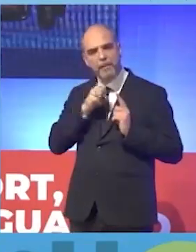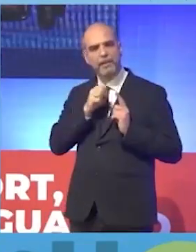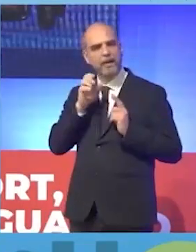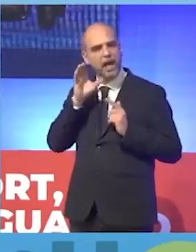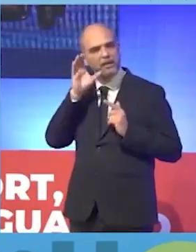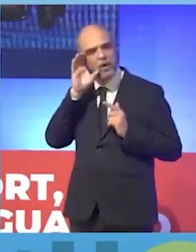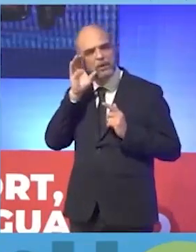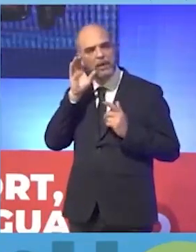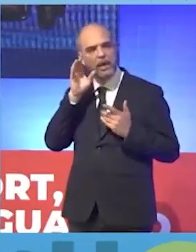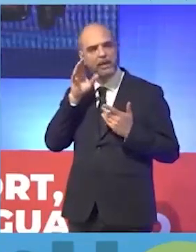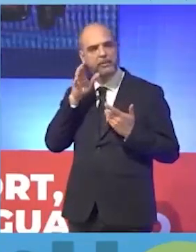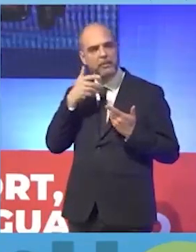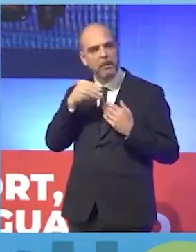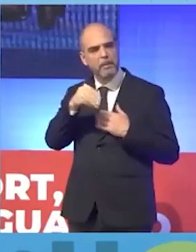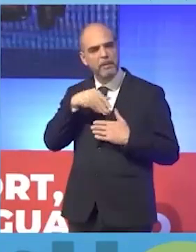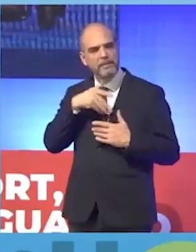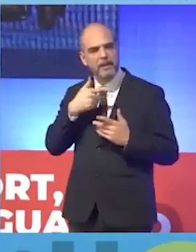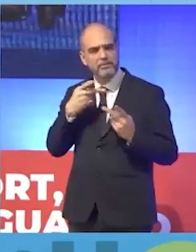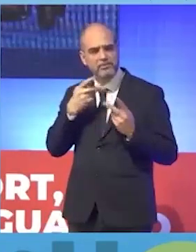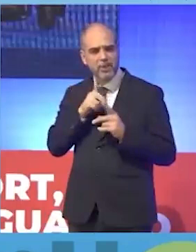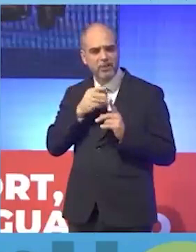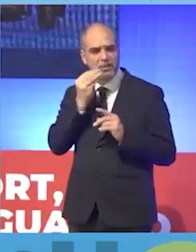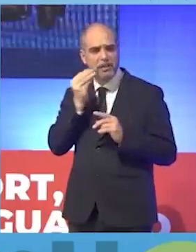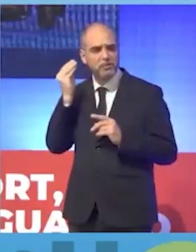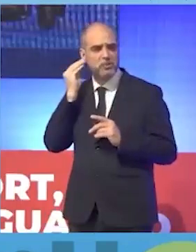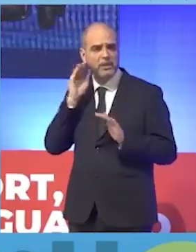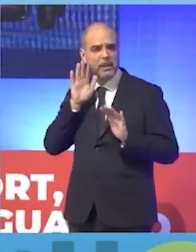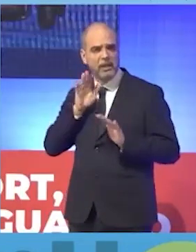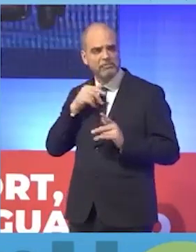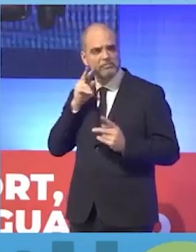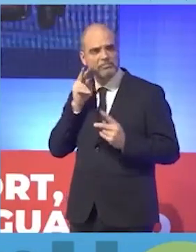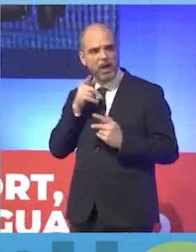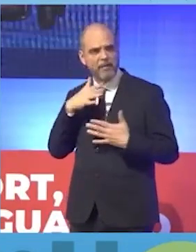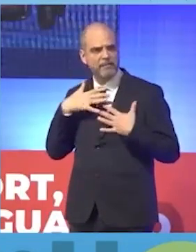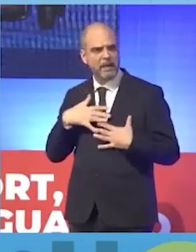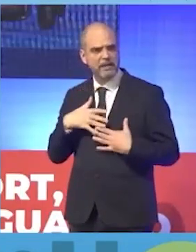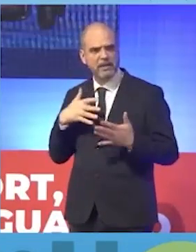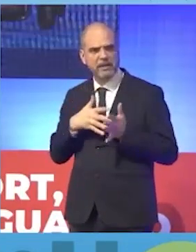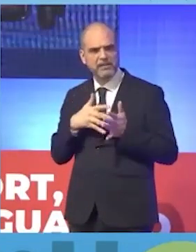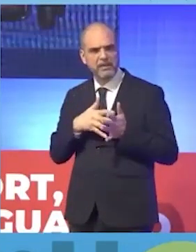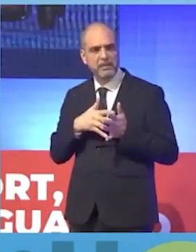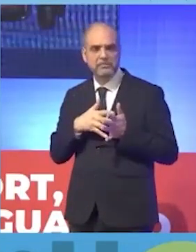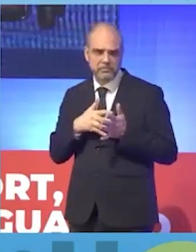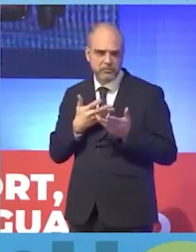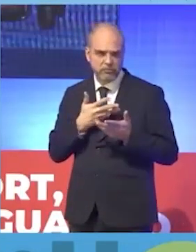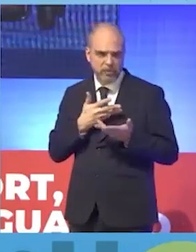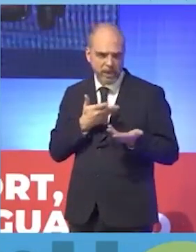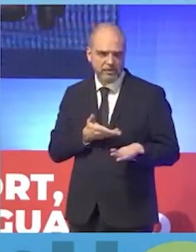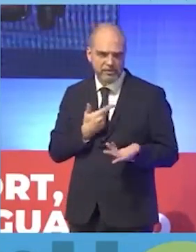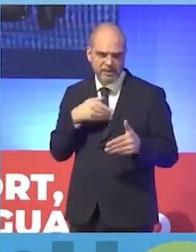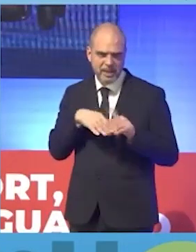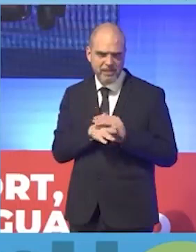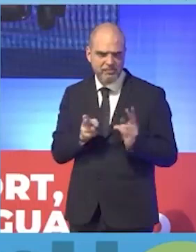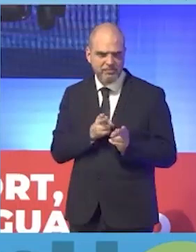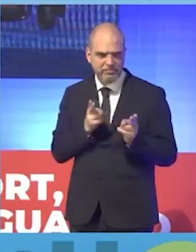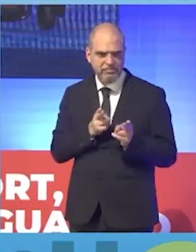messaggio, senza fermarci al pregiudizio, senza fermarci di fronte all'aspetto fisico, che chiaramente c'è, non si può nascondere. Però lui